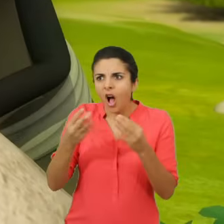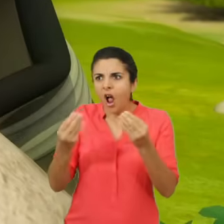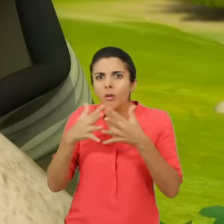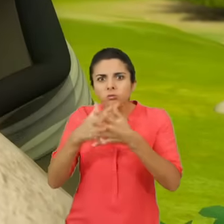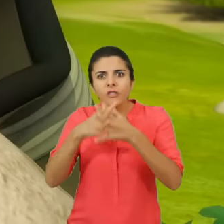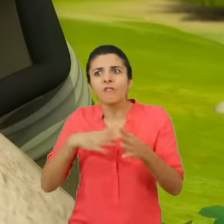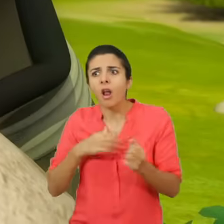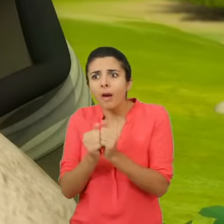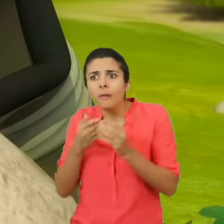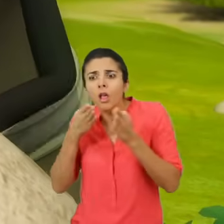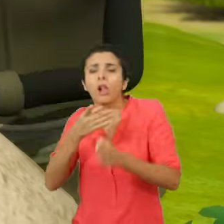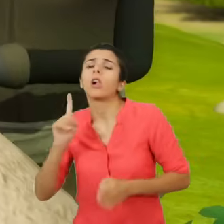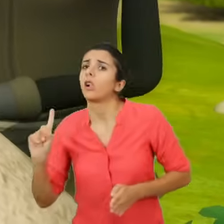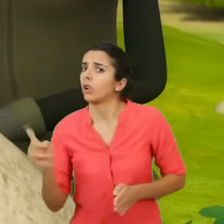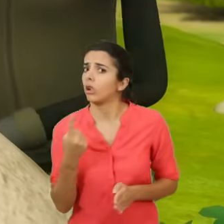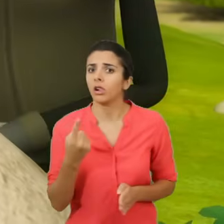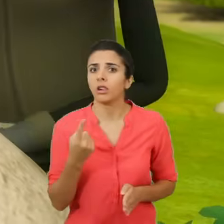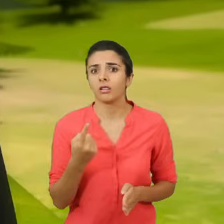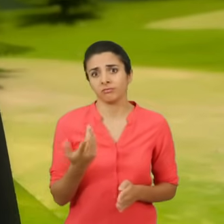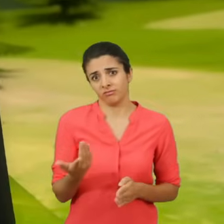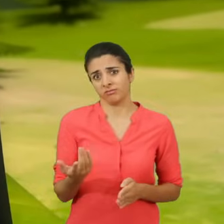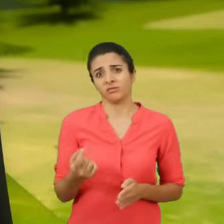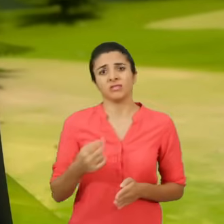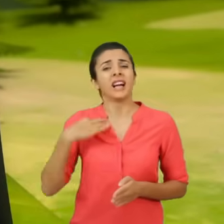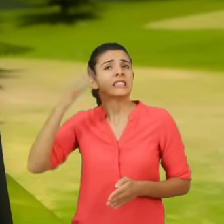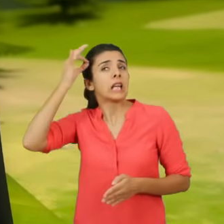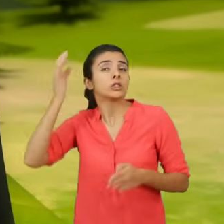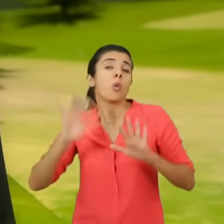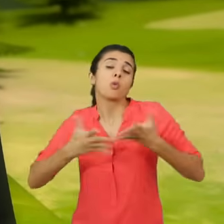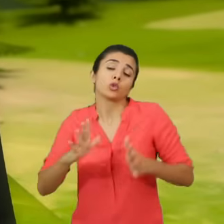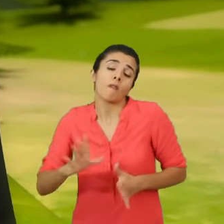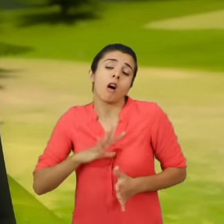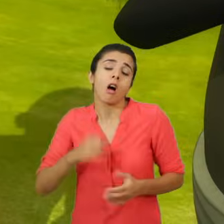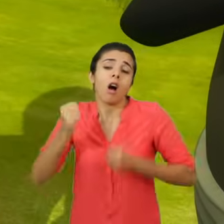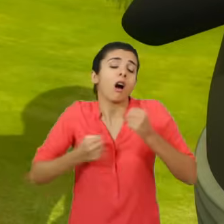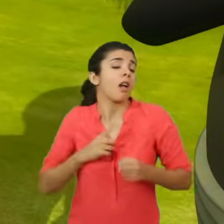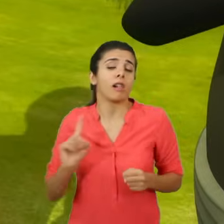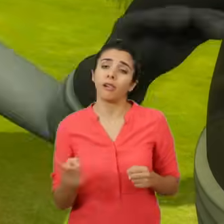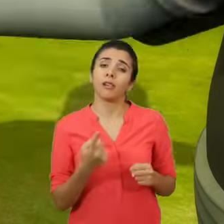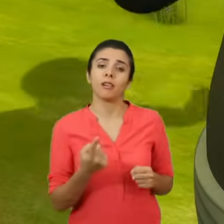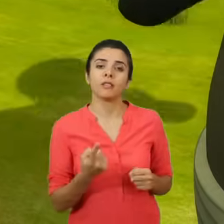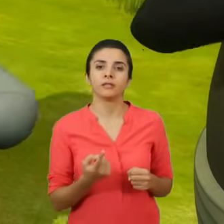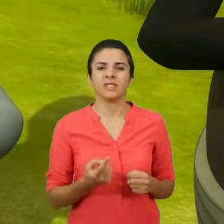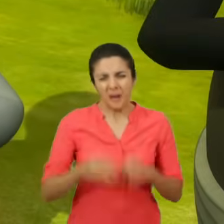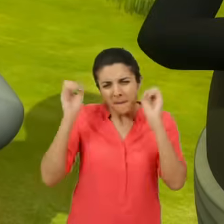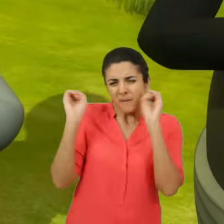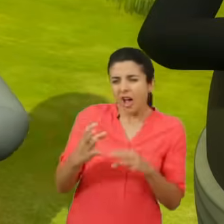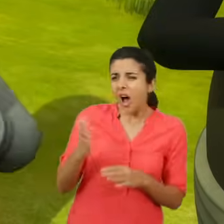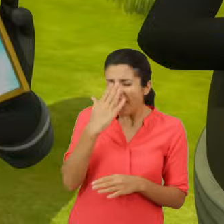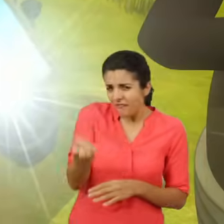Kalabalıklar, yanlarına gidemeyiz. Üstelik saçların bozulur. Uzun aynaya bakıyor. Ver şunu